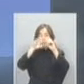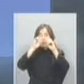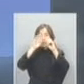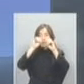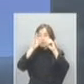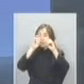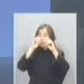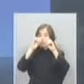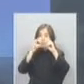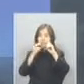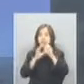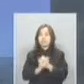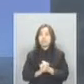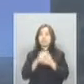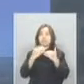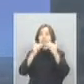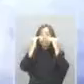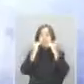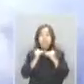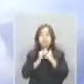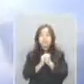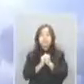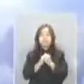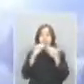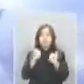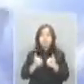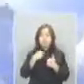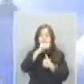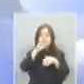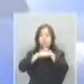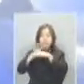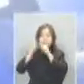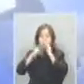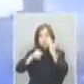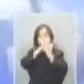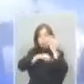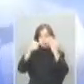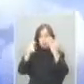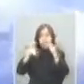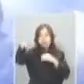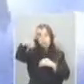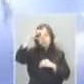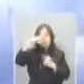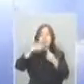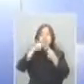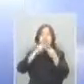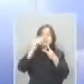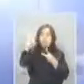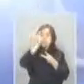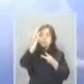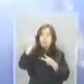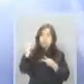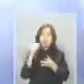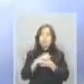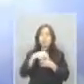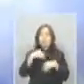ดับทะเลปานกลาง 57 ซัติเมตรระยานนในหๆพนที่มีโอกาสทจะเกดฝนฟาขนองและลมกระโคแรงขึนได้ก